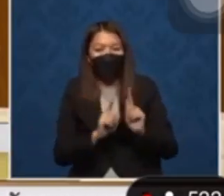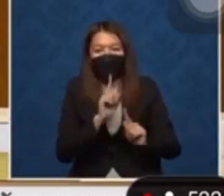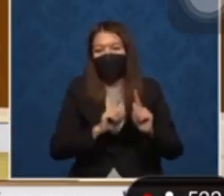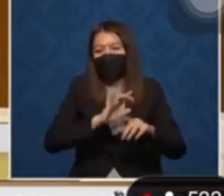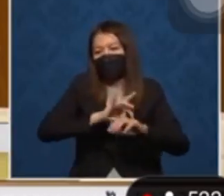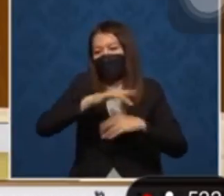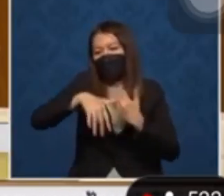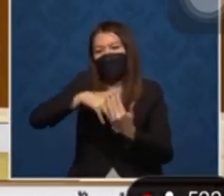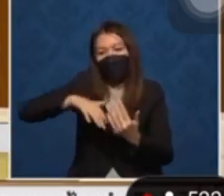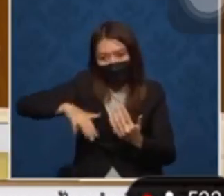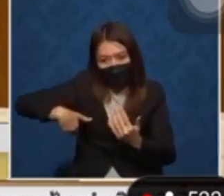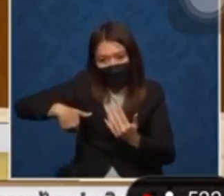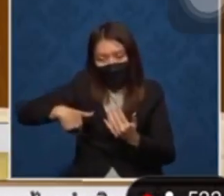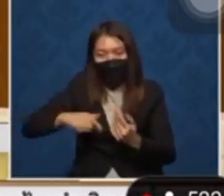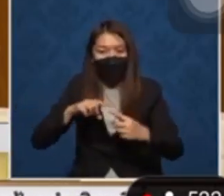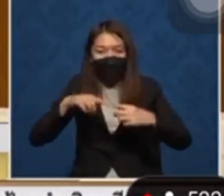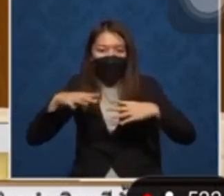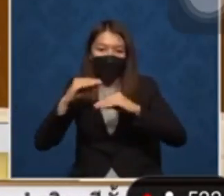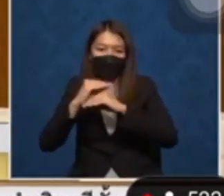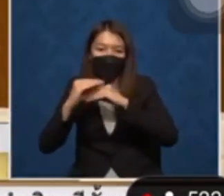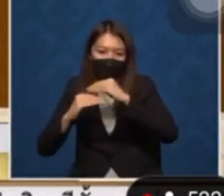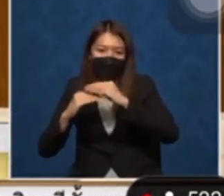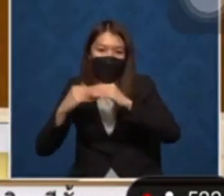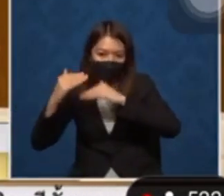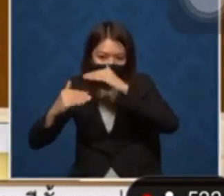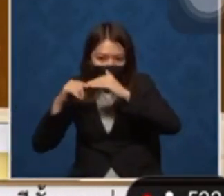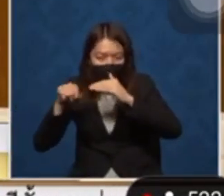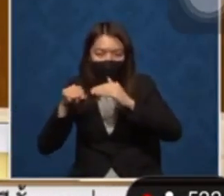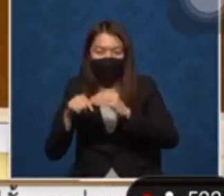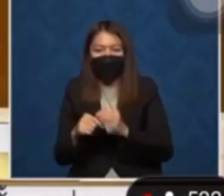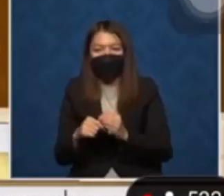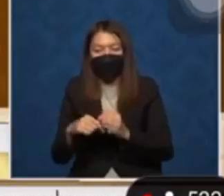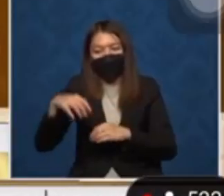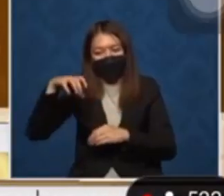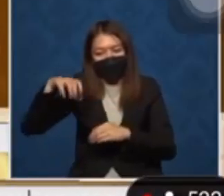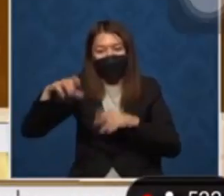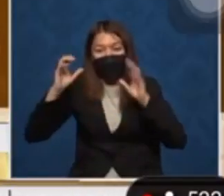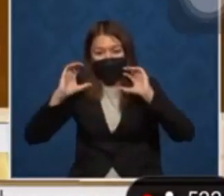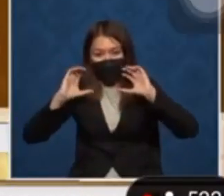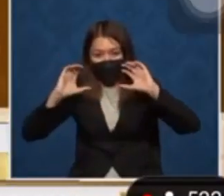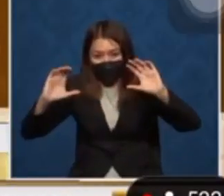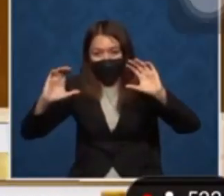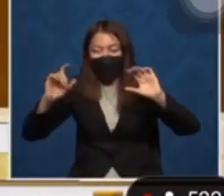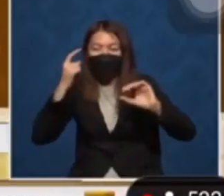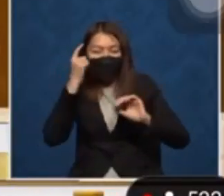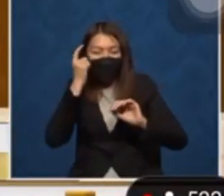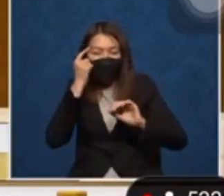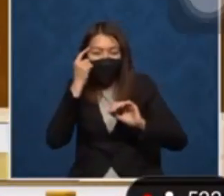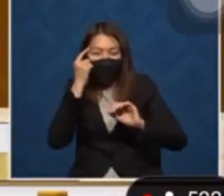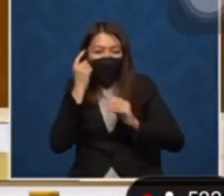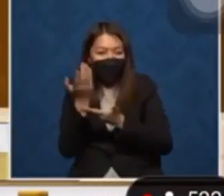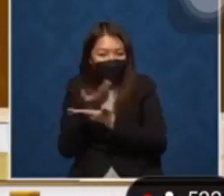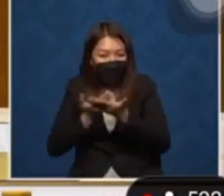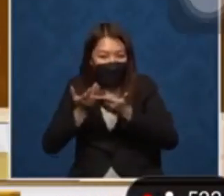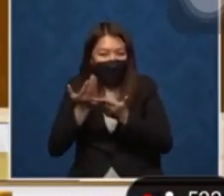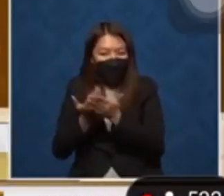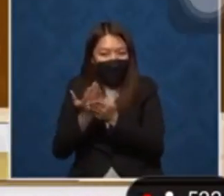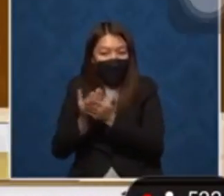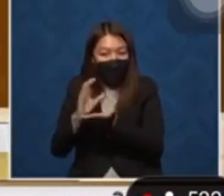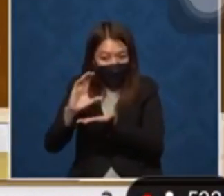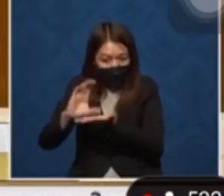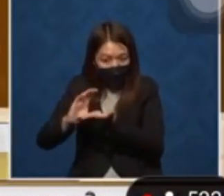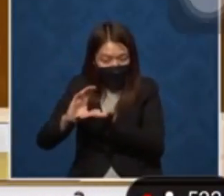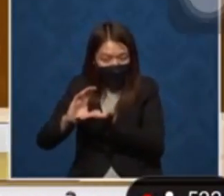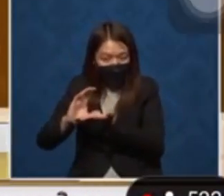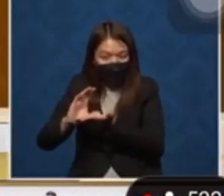การพัฒนาโครงการหรือไม่และหน่วยงานรัฐเองต้องพิจารณาเป็นสำคัญในการที่จะพิจารณางบประมาณในการที่จะ